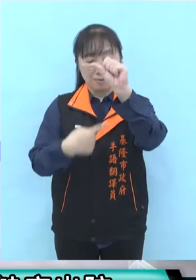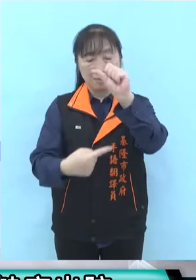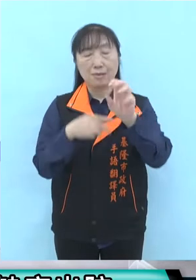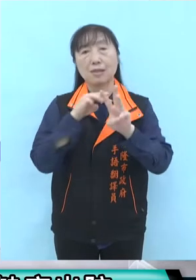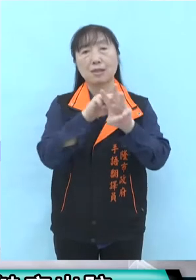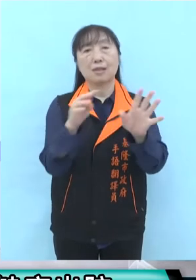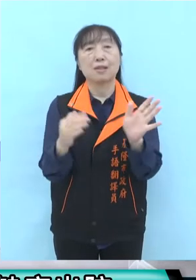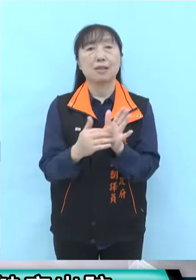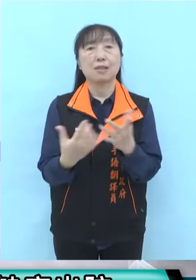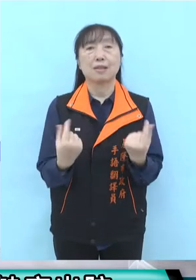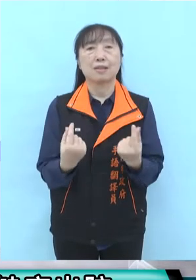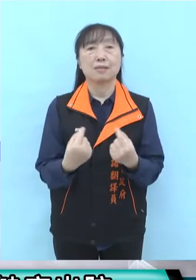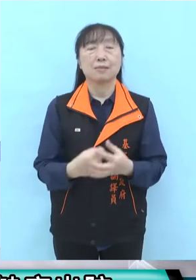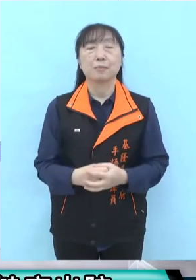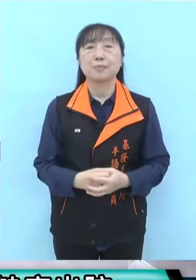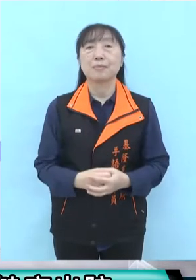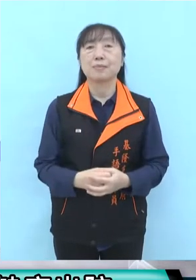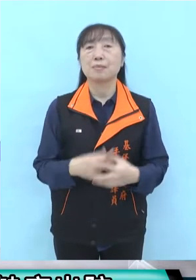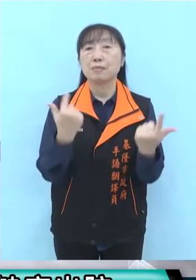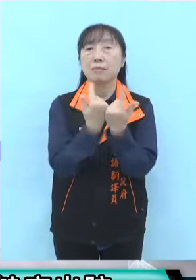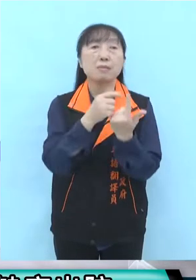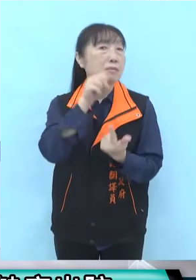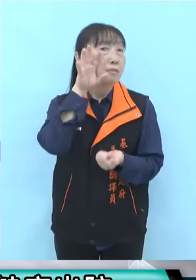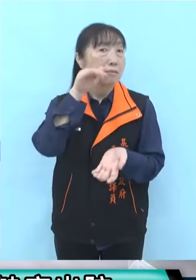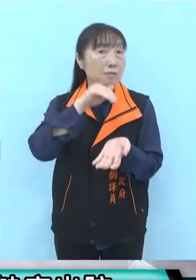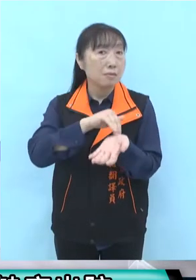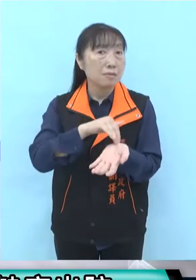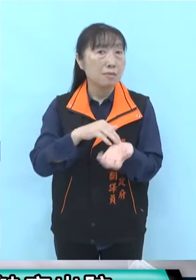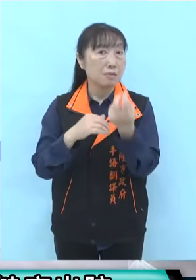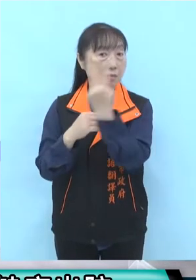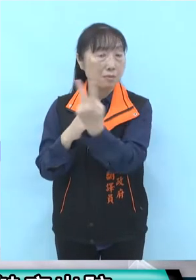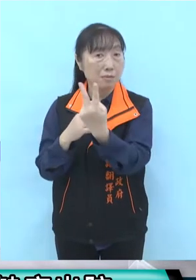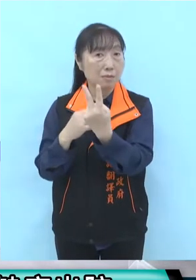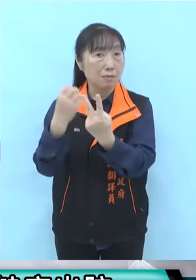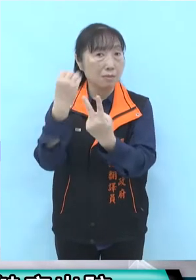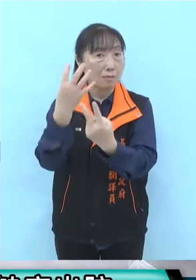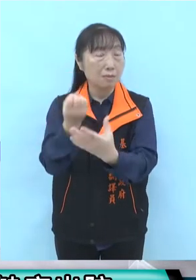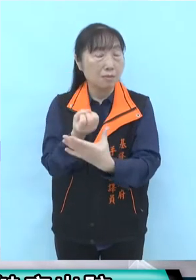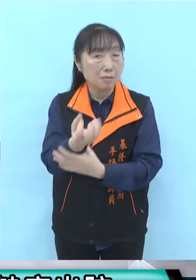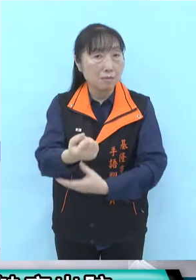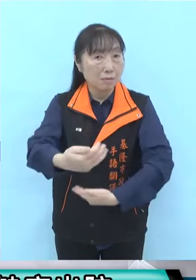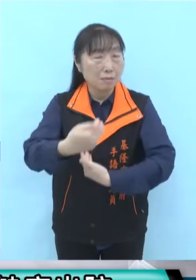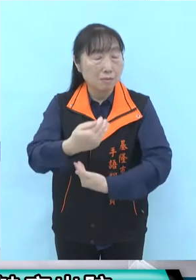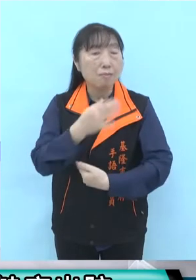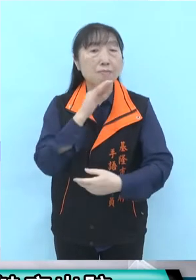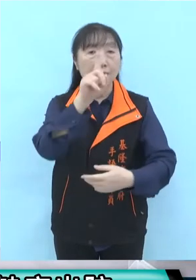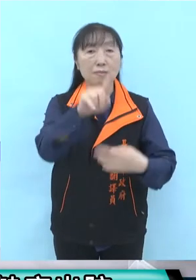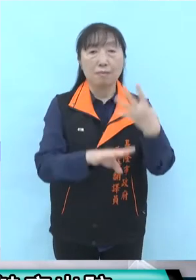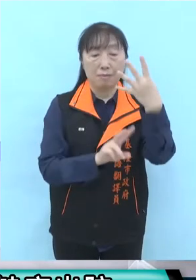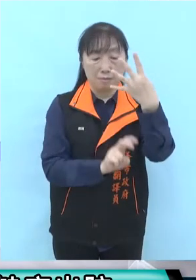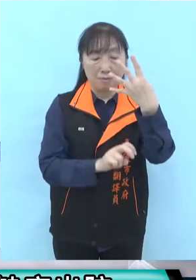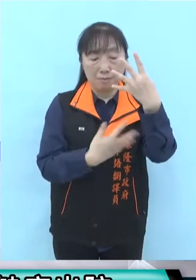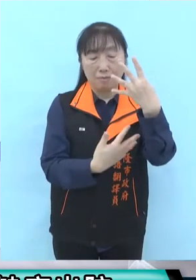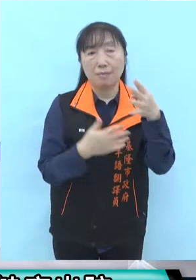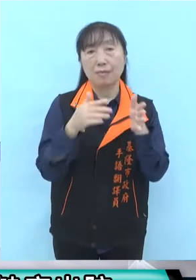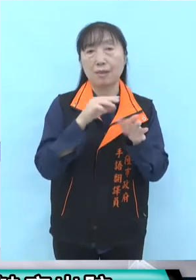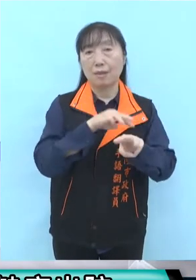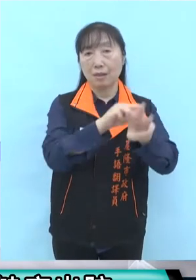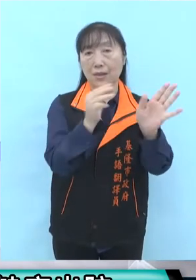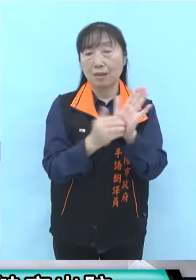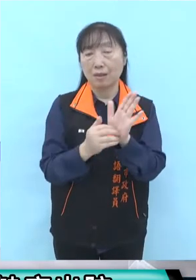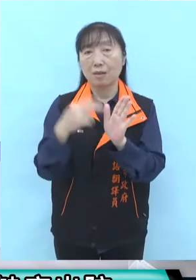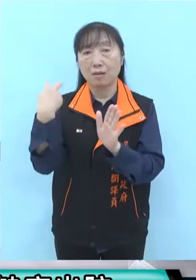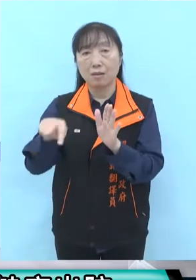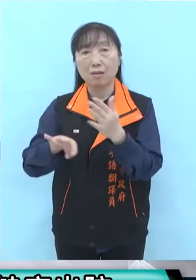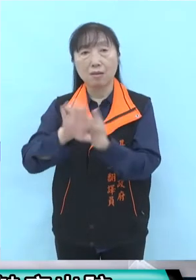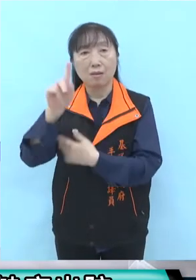院。在台北荣总的2位新生儿，有一位是在4月28号就已经出院，另外有一